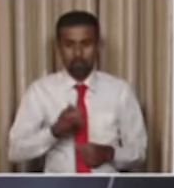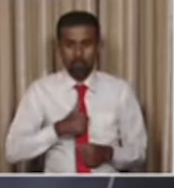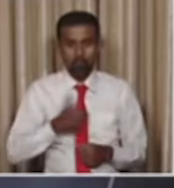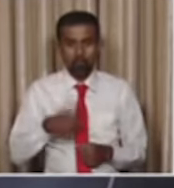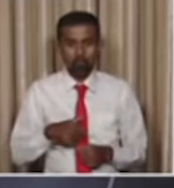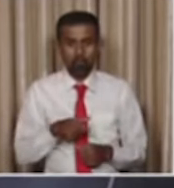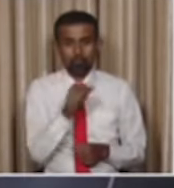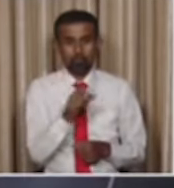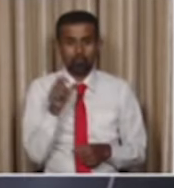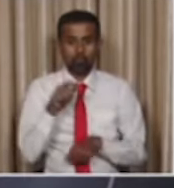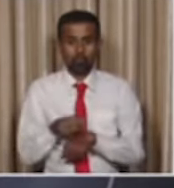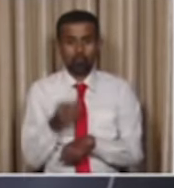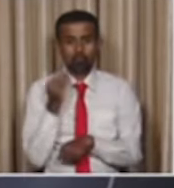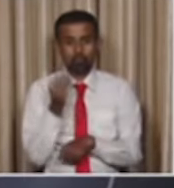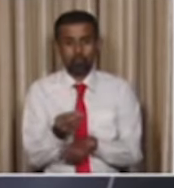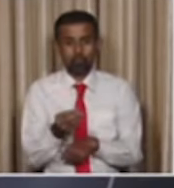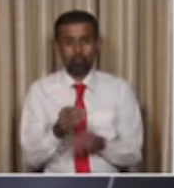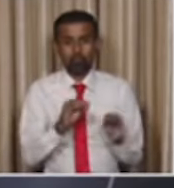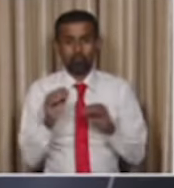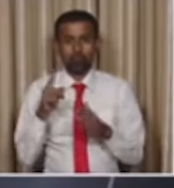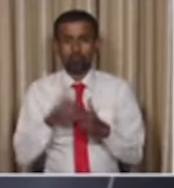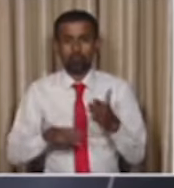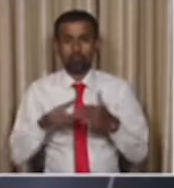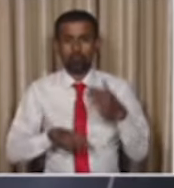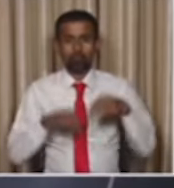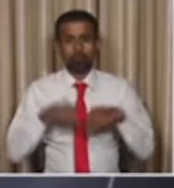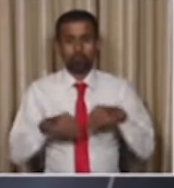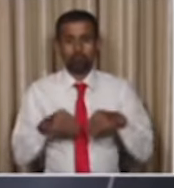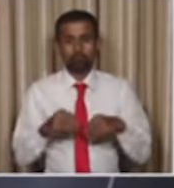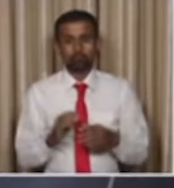මේ කතිකින්ට අවස්ථාව දීලා කිරොස ඡන්ද විමසීමට යන්න.